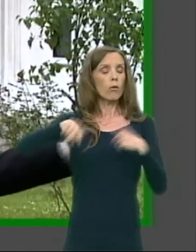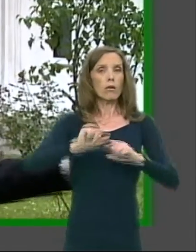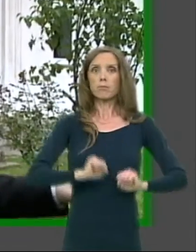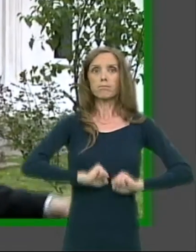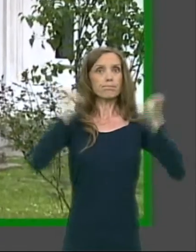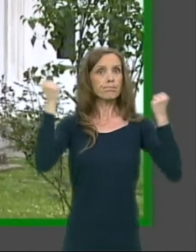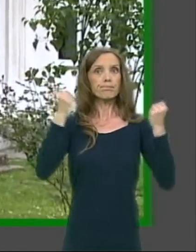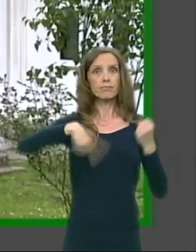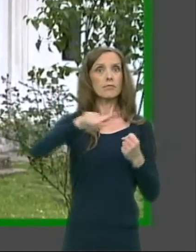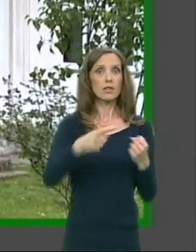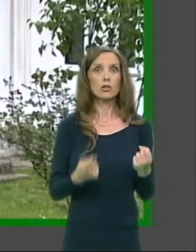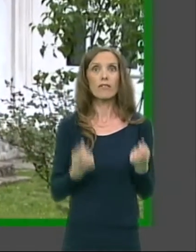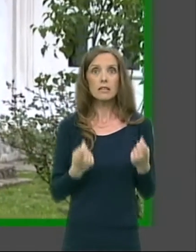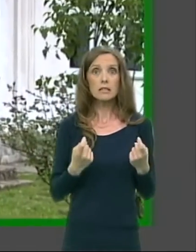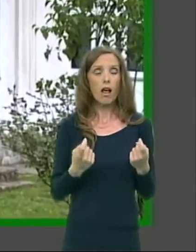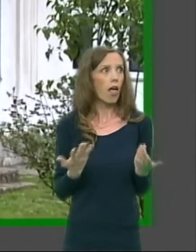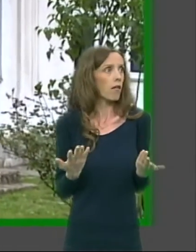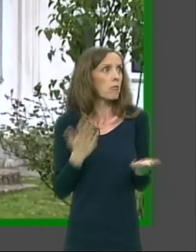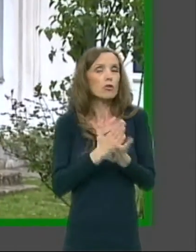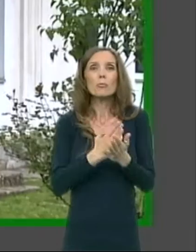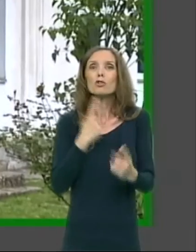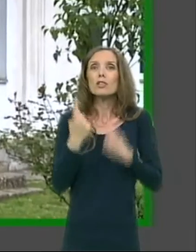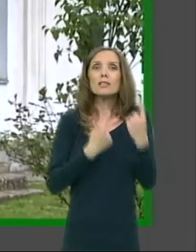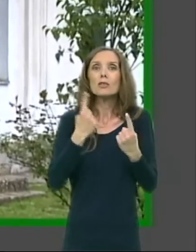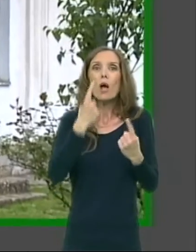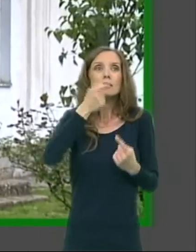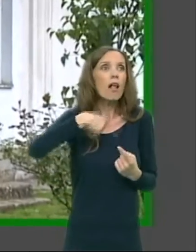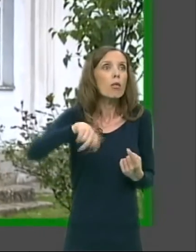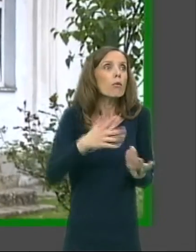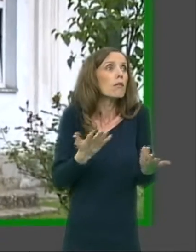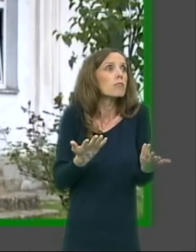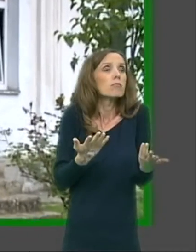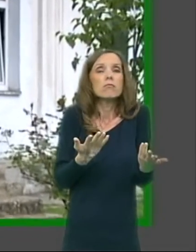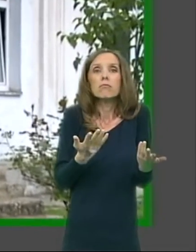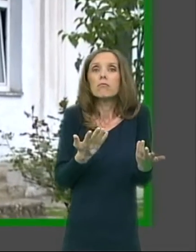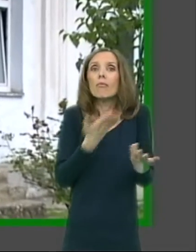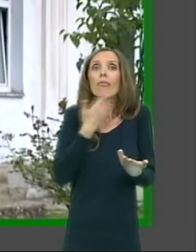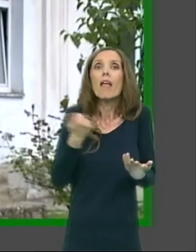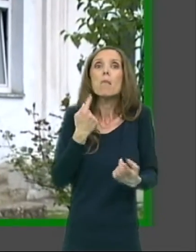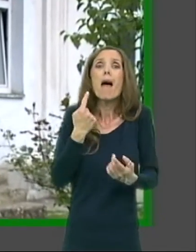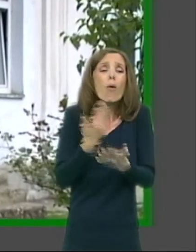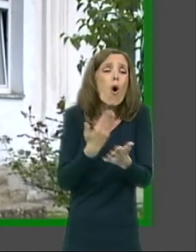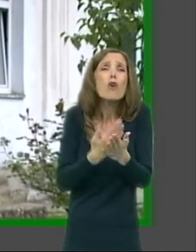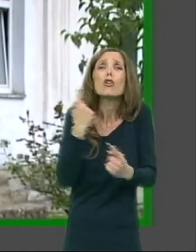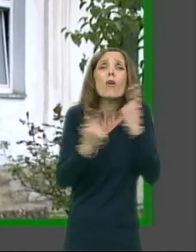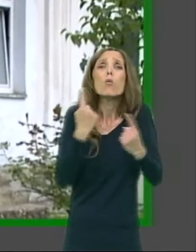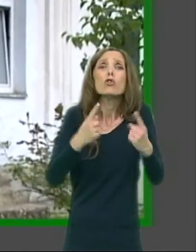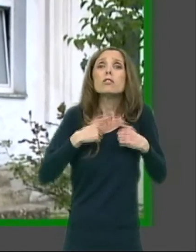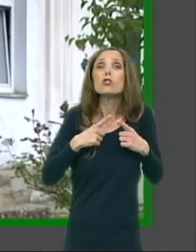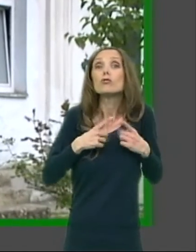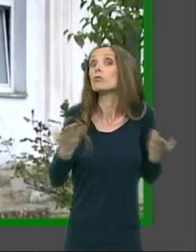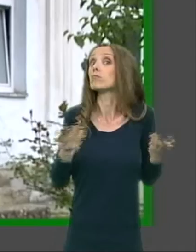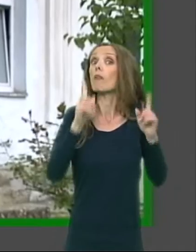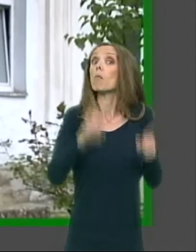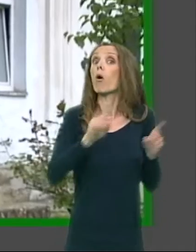ovih sela. Znači, dođete u situaciju da ljudi zbog toga što nemaju osnovne preduslove za život, onda moraju